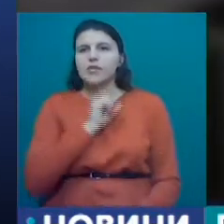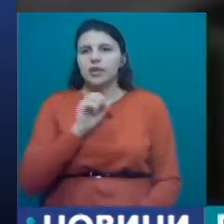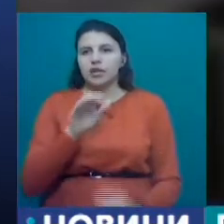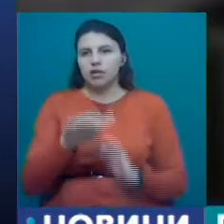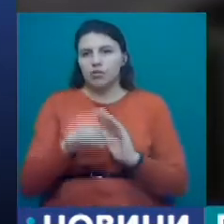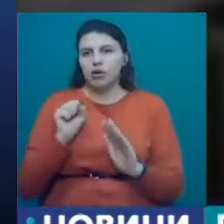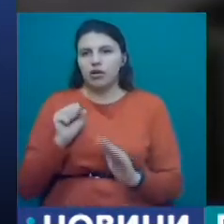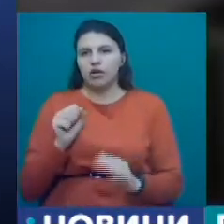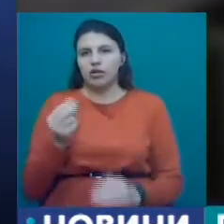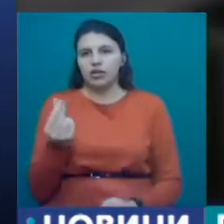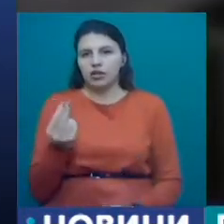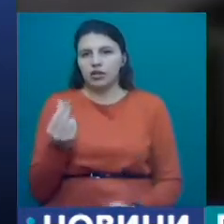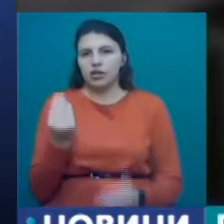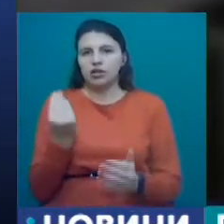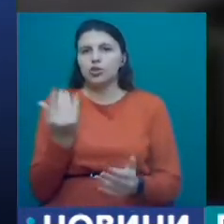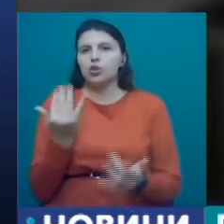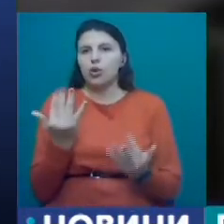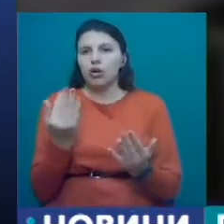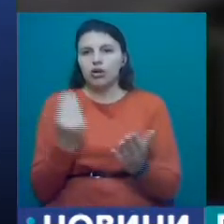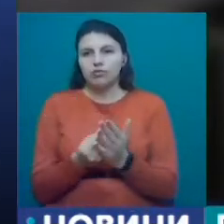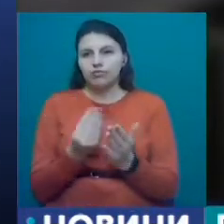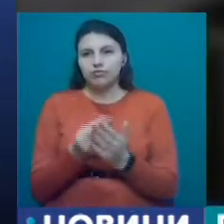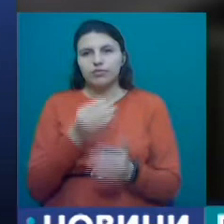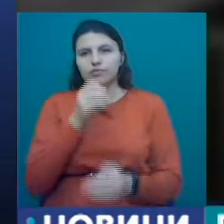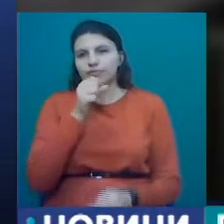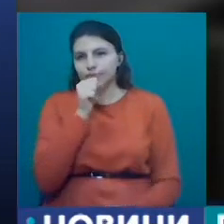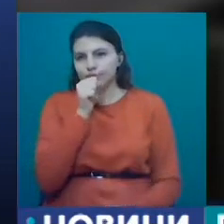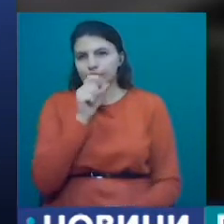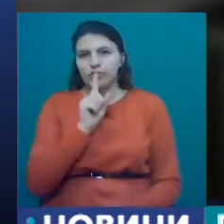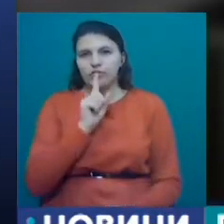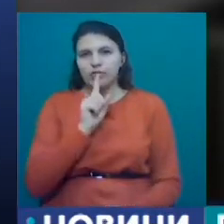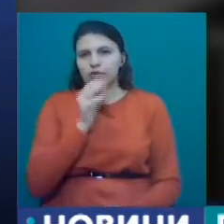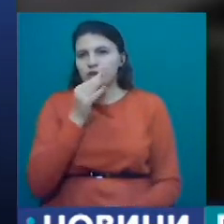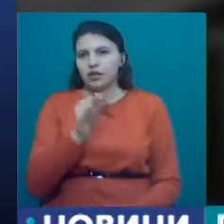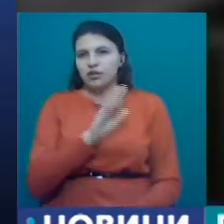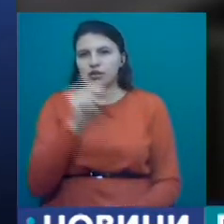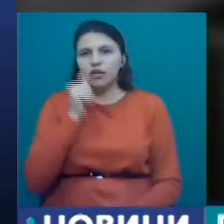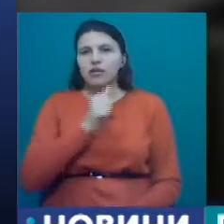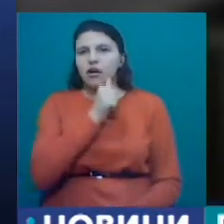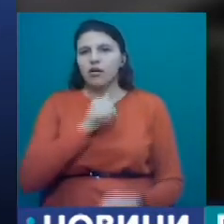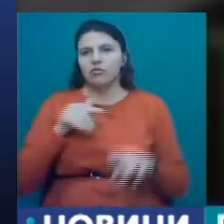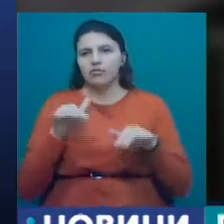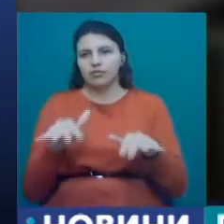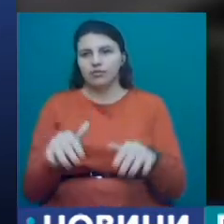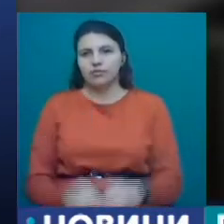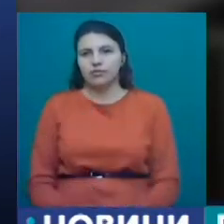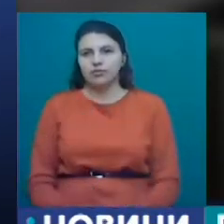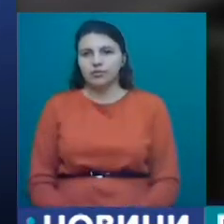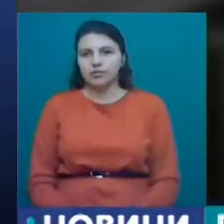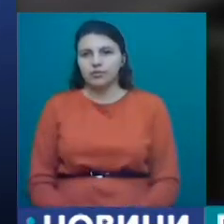банкомату. Суму, яку викрали, Ганна Кисельова не назвала, посилаючись на таємницю слідства.